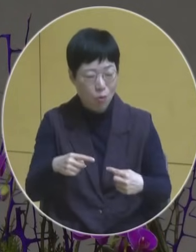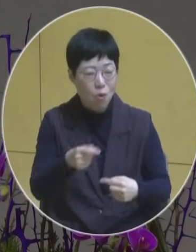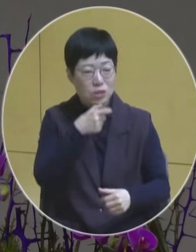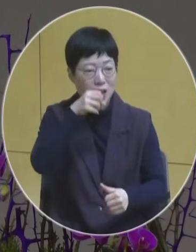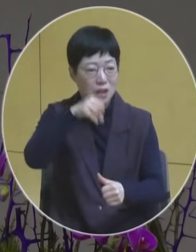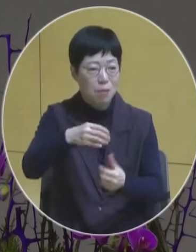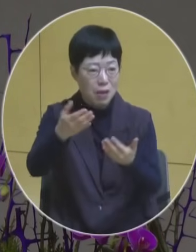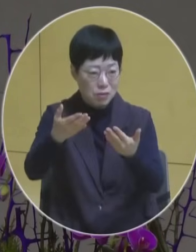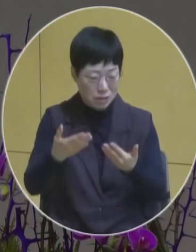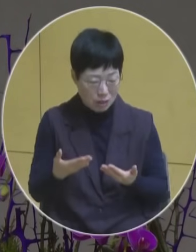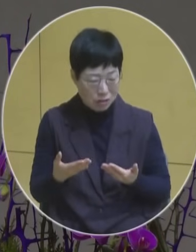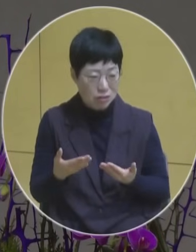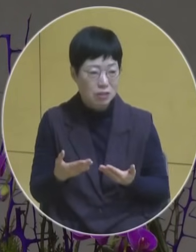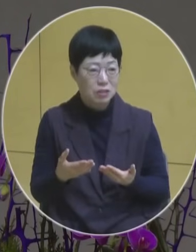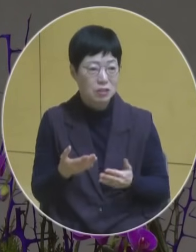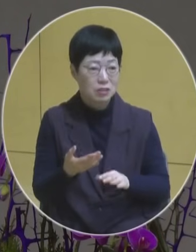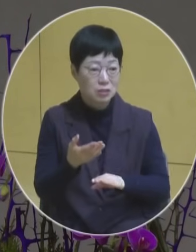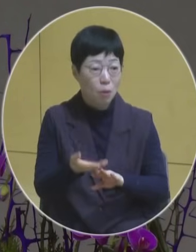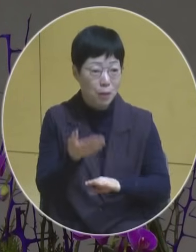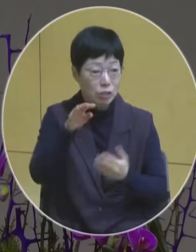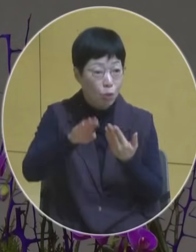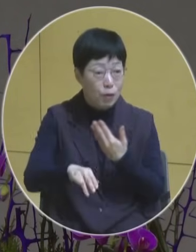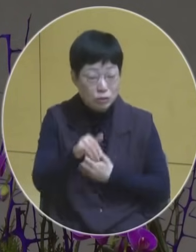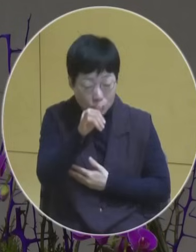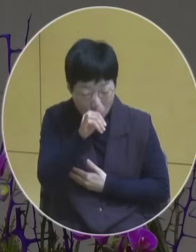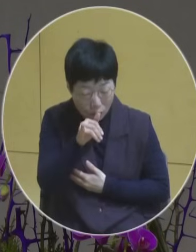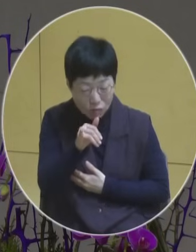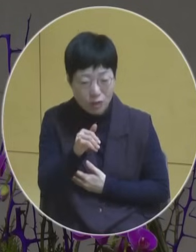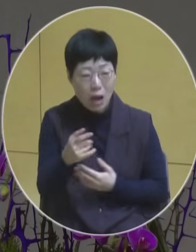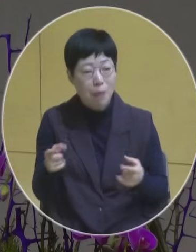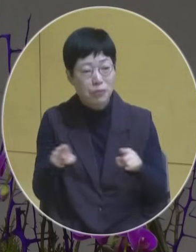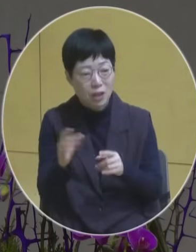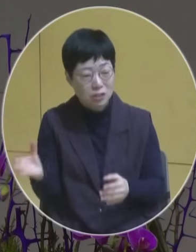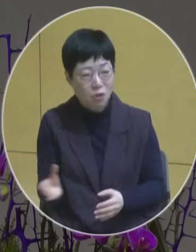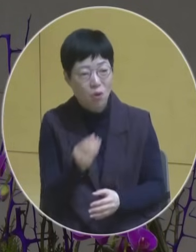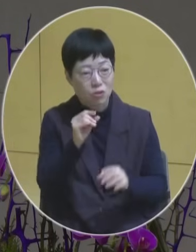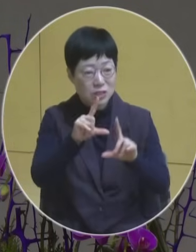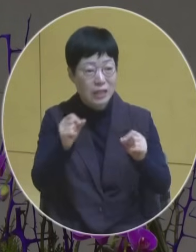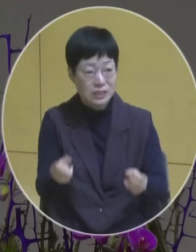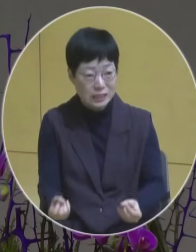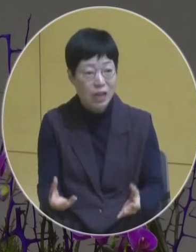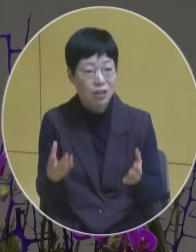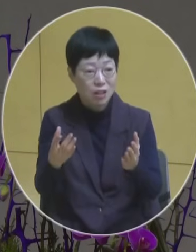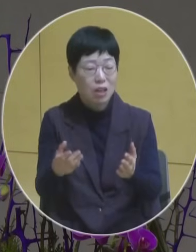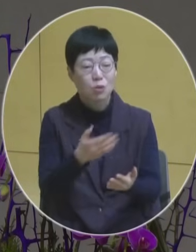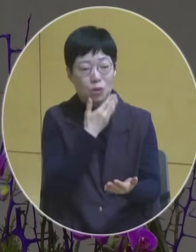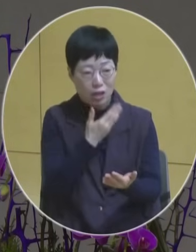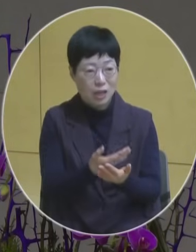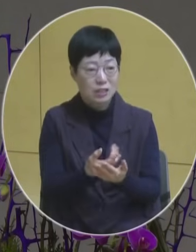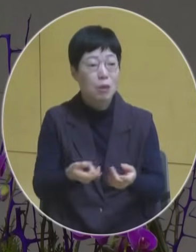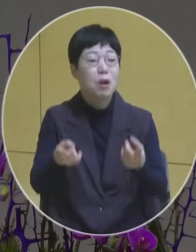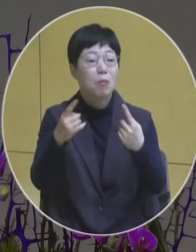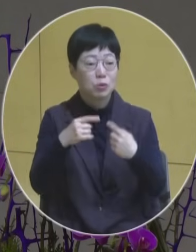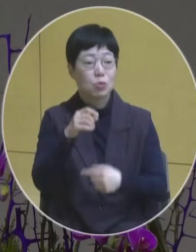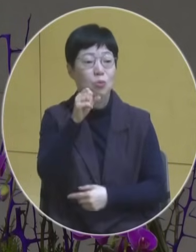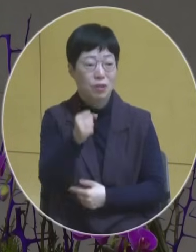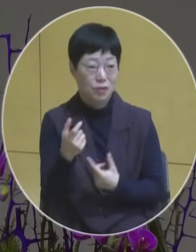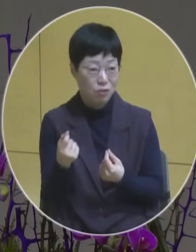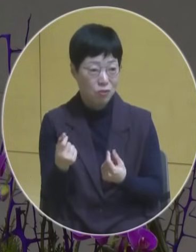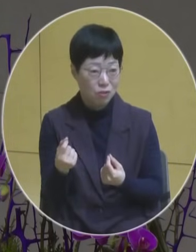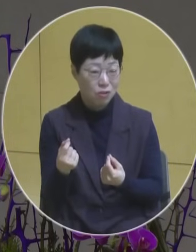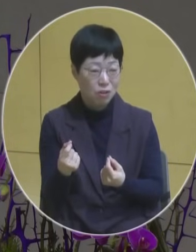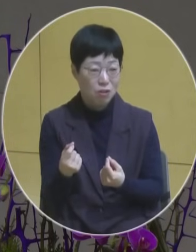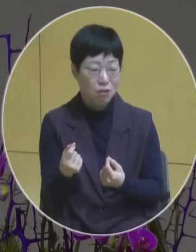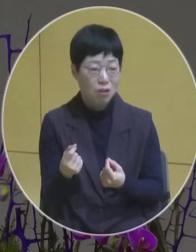세례 받는 우리 자녀나 손자나 손녀 있으면 그들과 함께 성찬의 자리에 참여하는 귀한 시간이기도 합니다. 여러분께서 많이 참석하시고